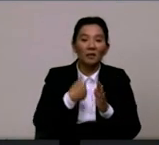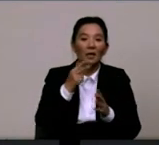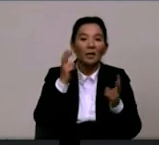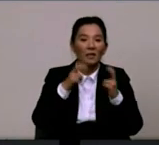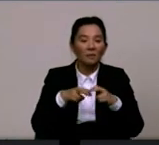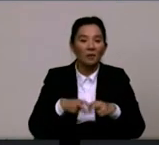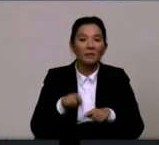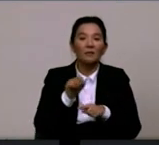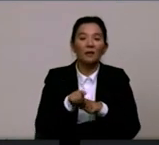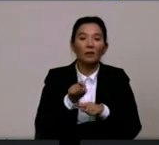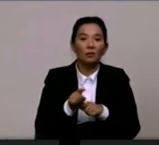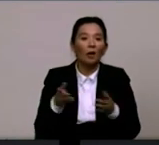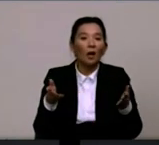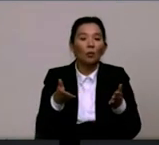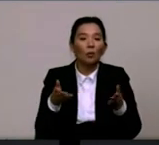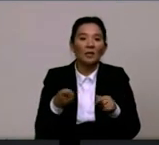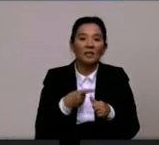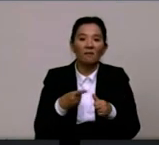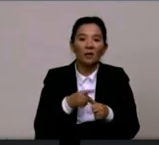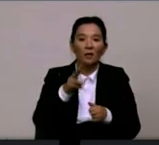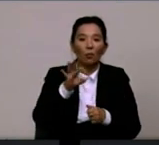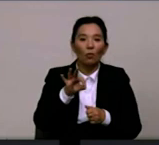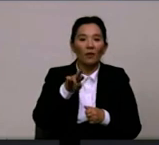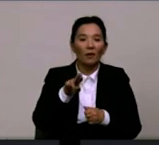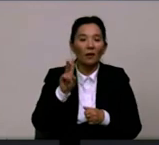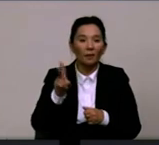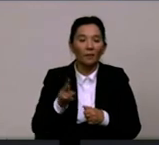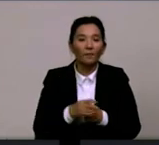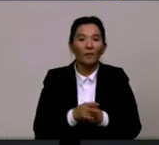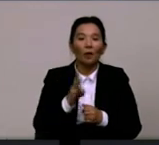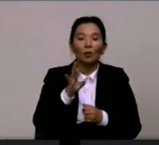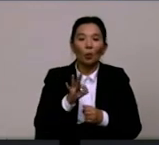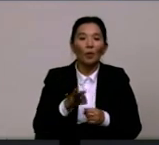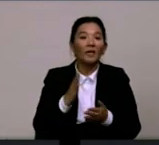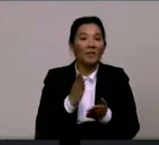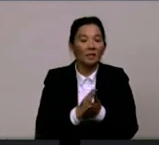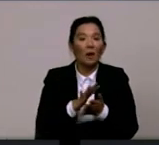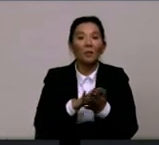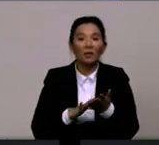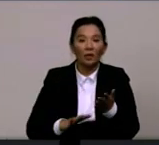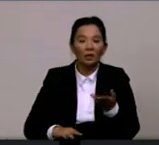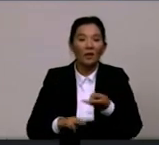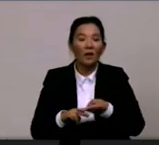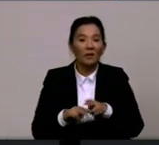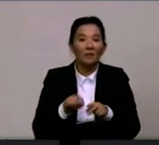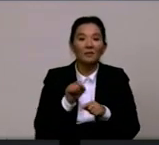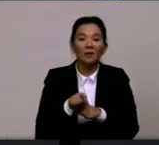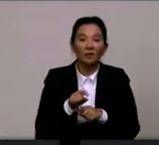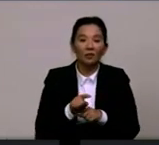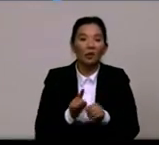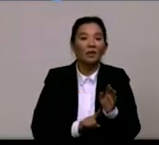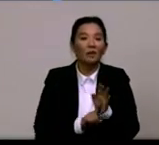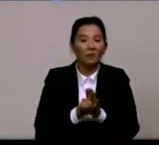рассматривали задачу, которая называлась «Маяк». Но есть и продолжение этой задачи.